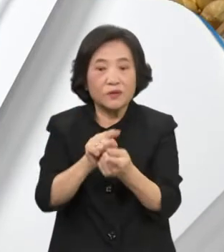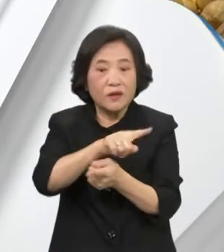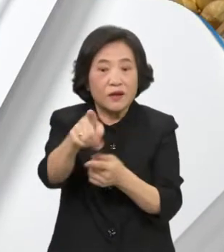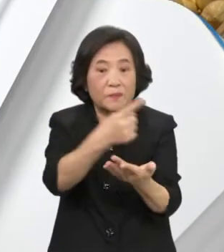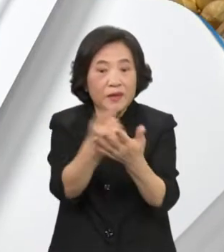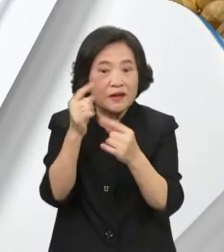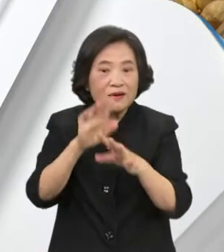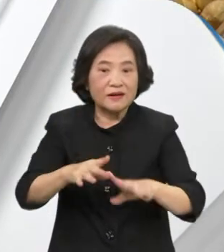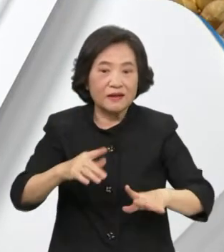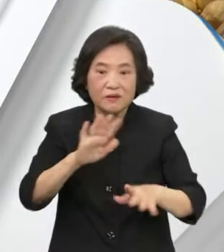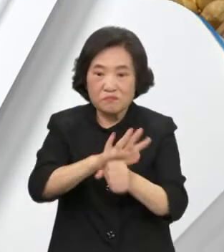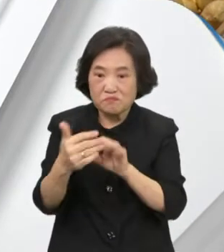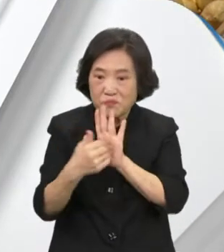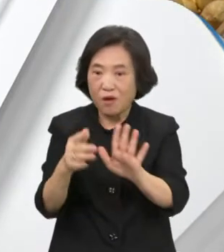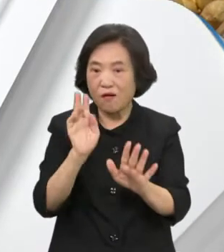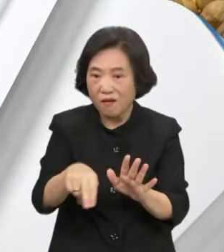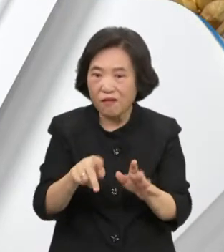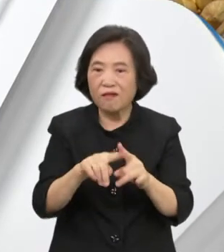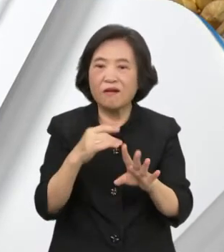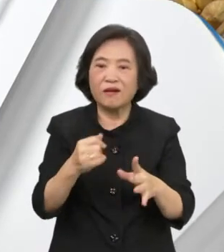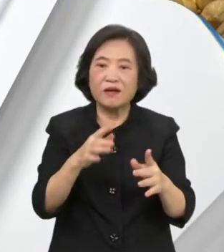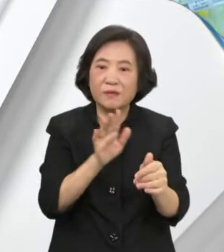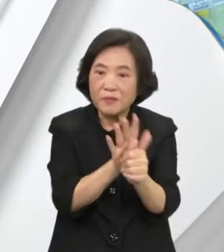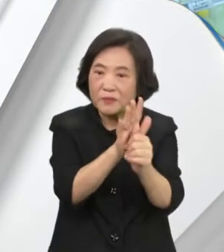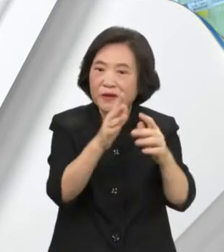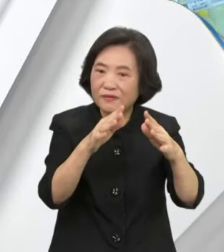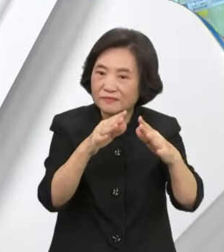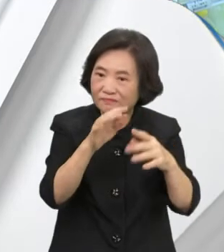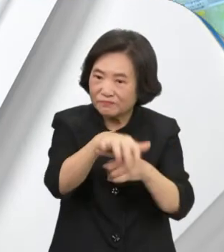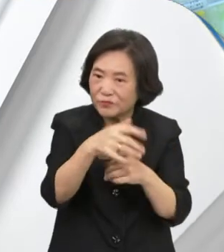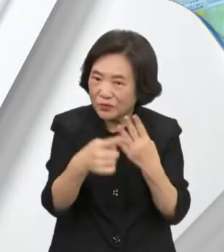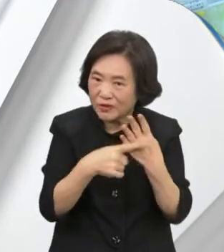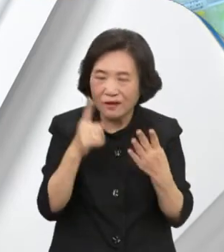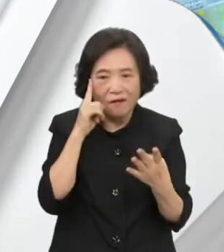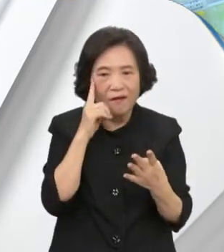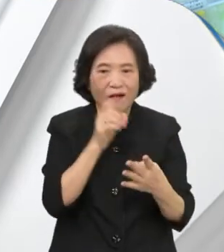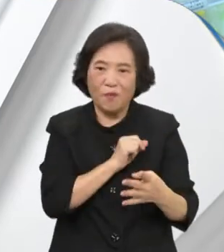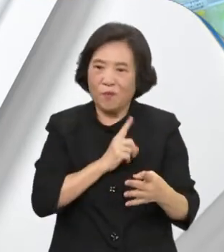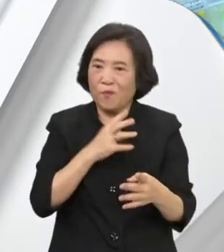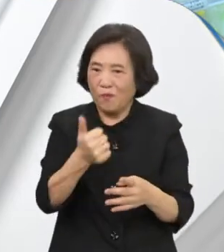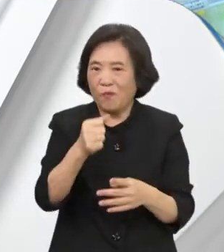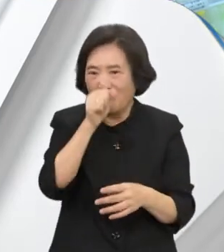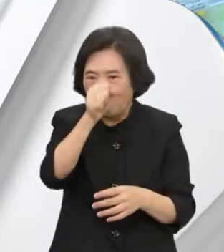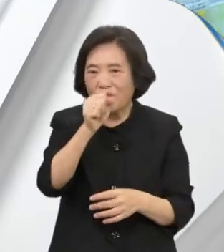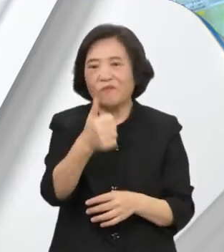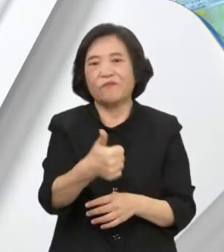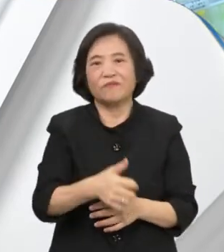讲，贵到方式，如做在给吃菜田个农业，好处一多。下个新闻播报，新竹报道。